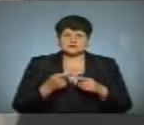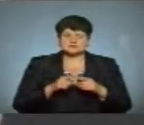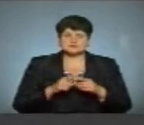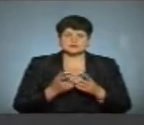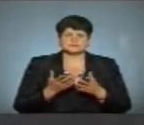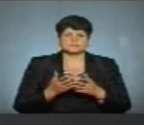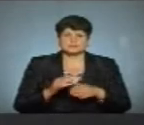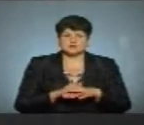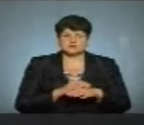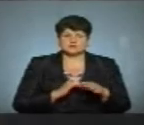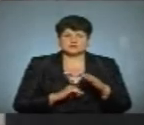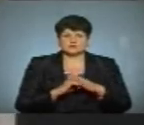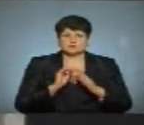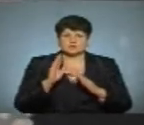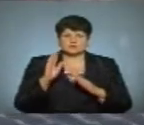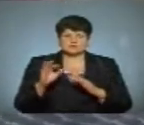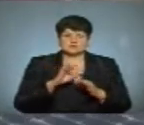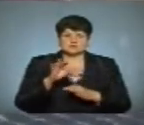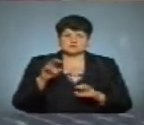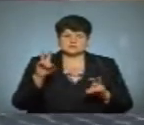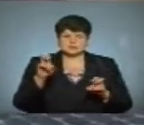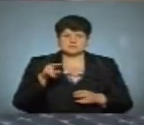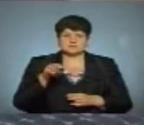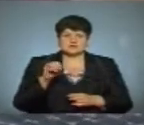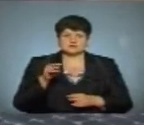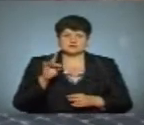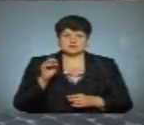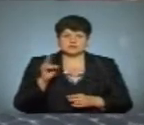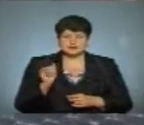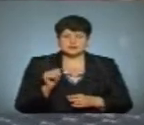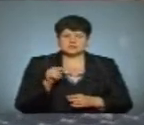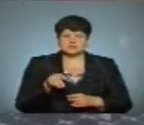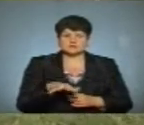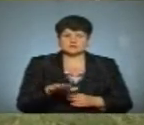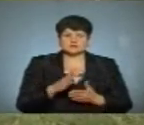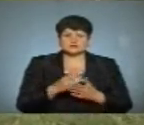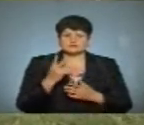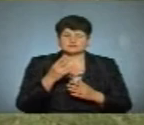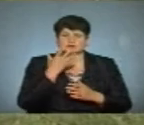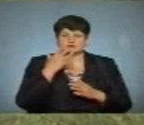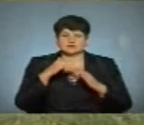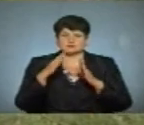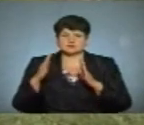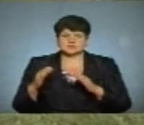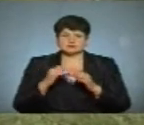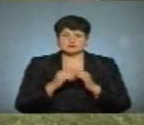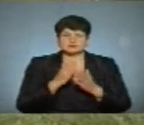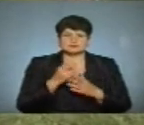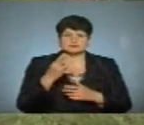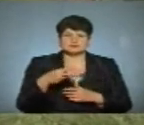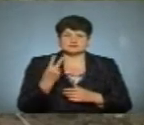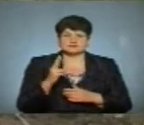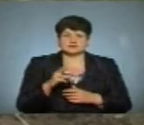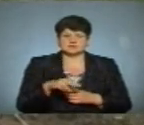центр благодійного фонду «Майбутнє сиріт» у Петриках, що біля Тернополя. На його території є 2 теплиці, кожна 32 метри